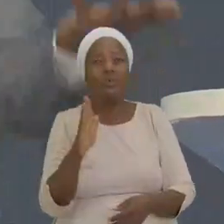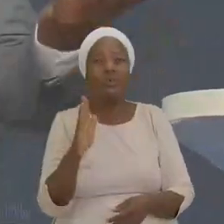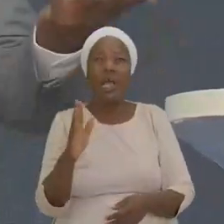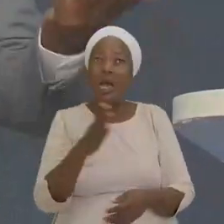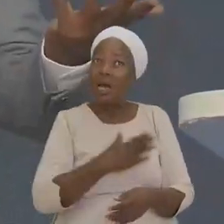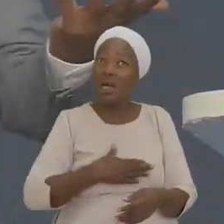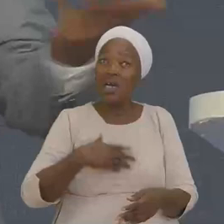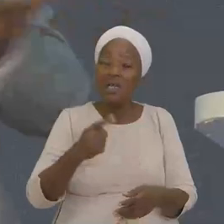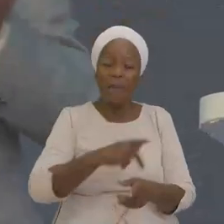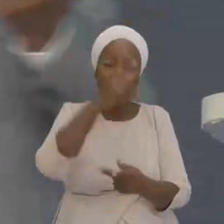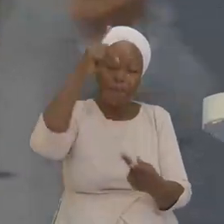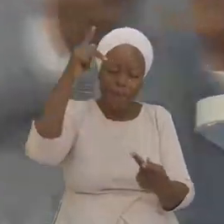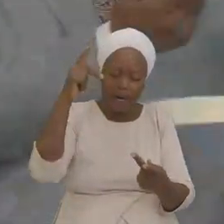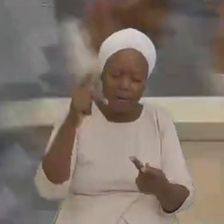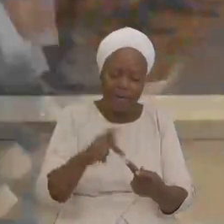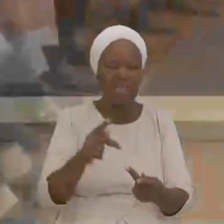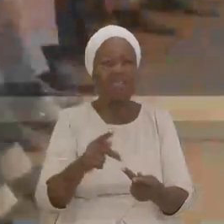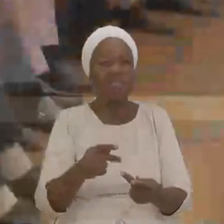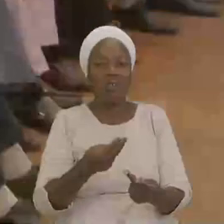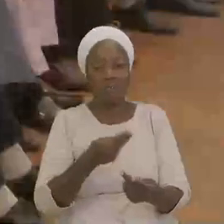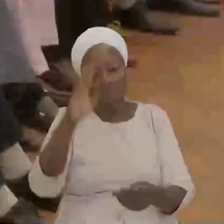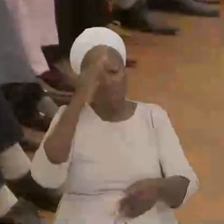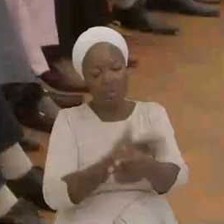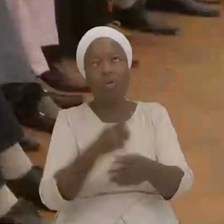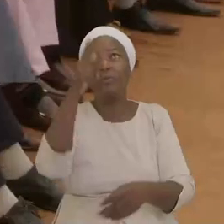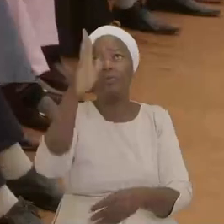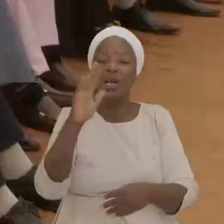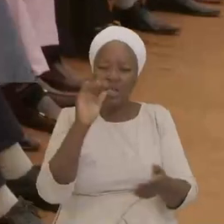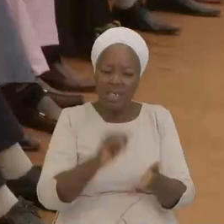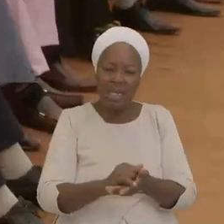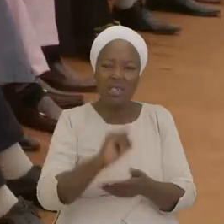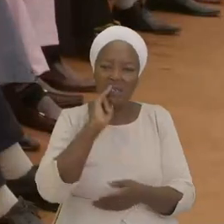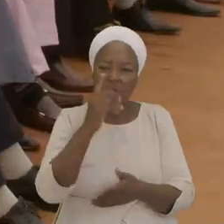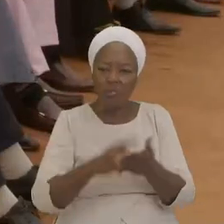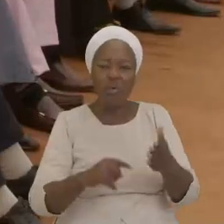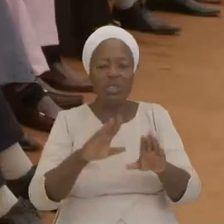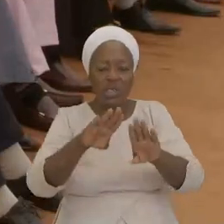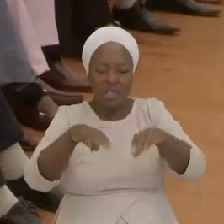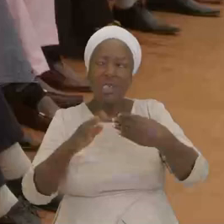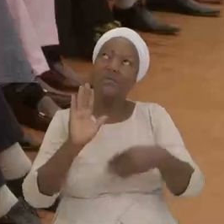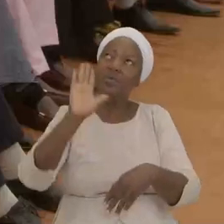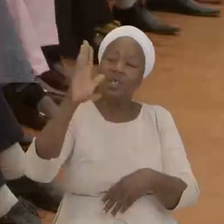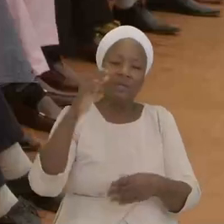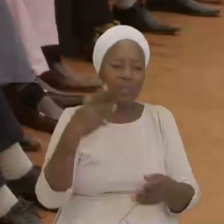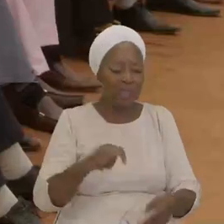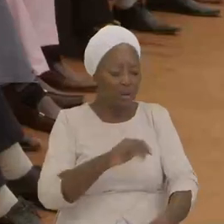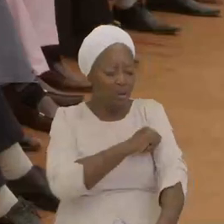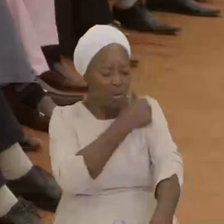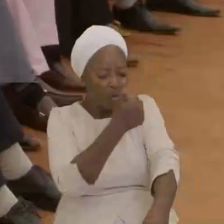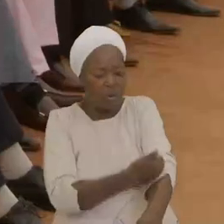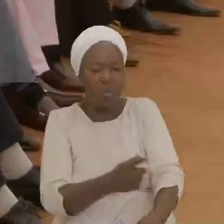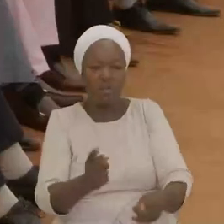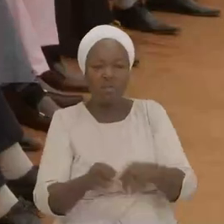le Fils de Dieu sanctifié, et le Fils de l'homme de Dieu parfait, c'est ce qui